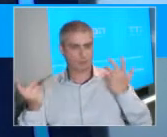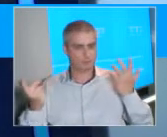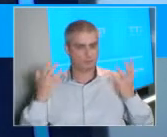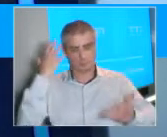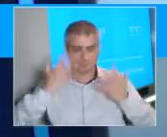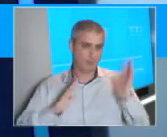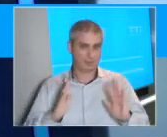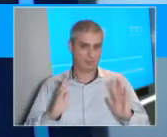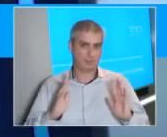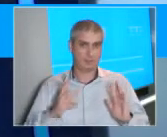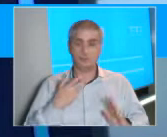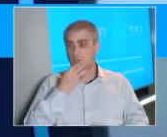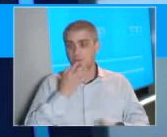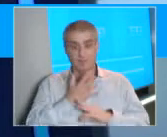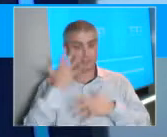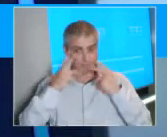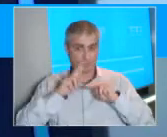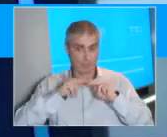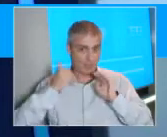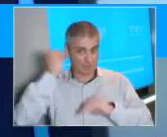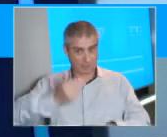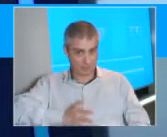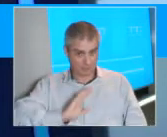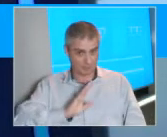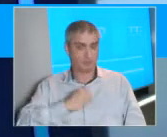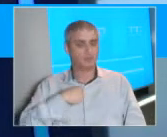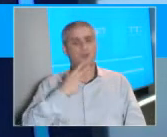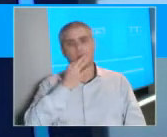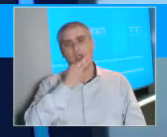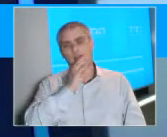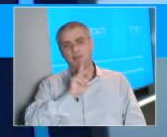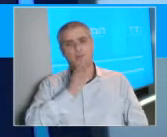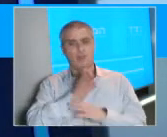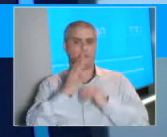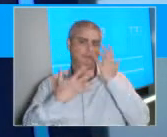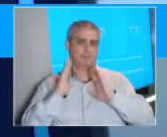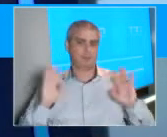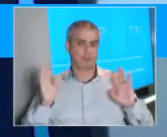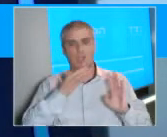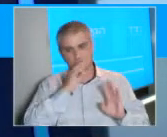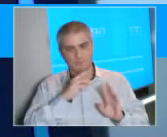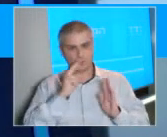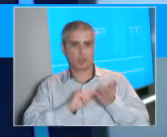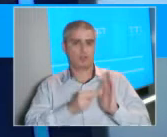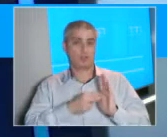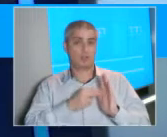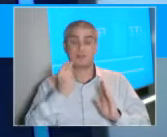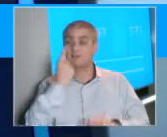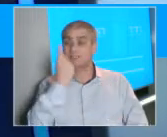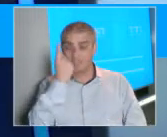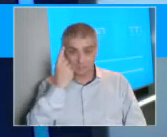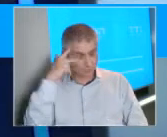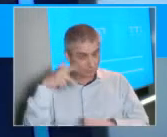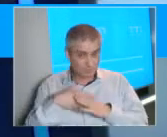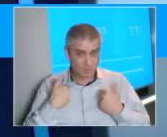לפאניקה. אתה אומר עדיף להיכנס לפאניקה אחרי שהראשון נוכל. אני אומר שעדיף בכלל לא להיכנס לפאניקה, עדיף שתהיינה תוכניות. הדבר היחידי שמטריד